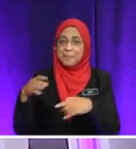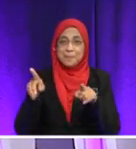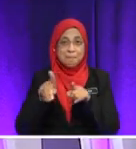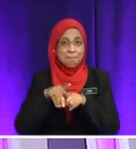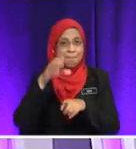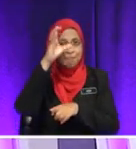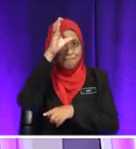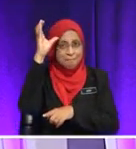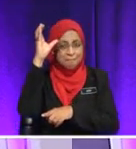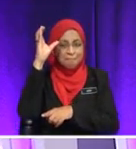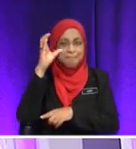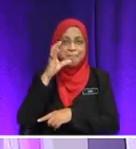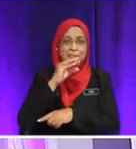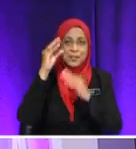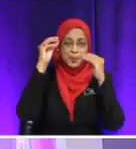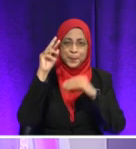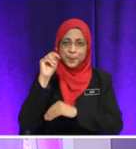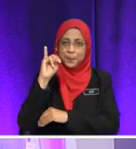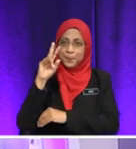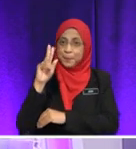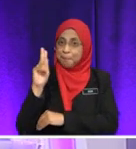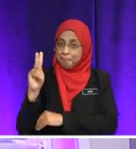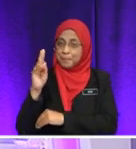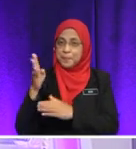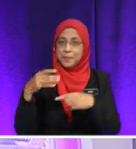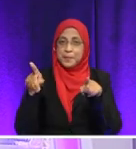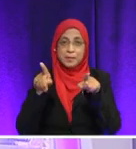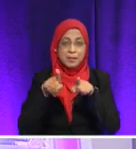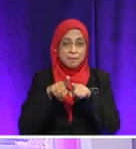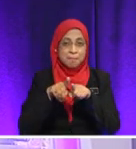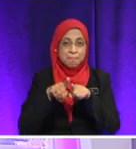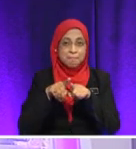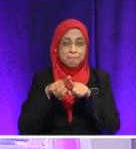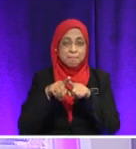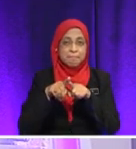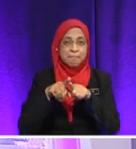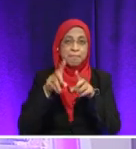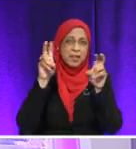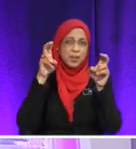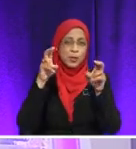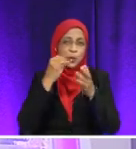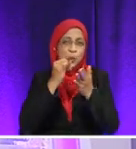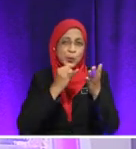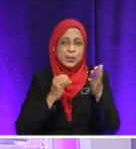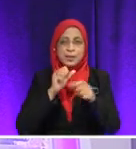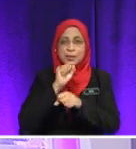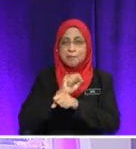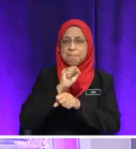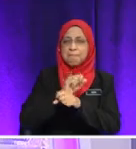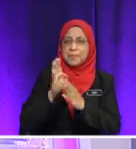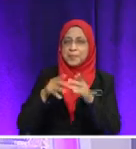dan hari ini kita akan belajar mata pelajaran rikecipta dengan topiknya lukisan kerja bersama